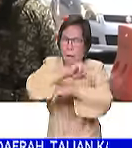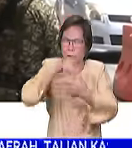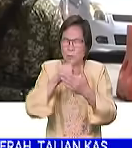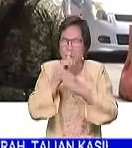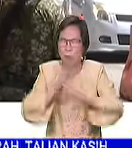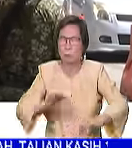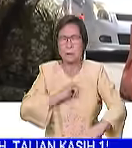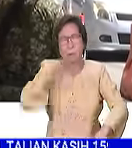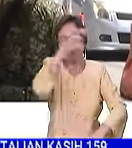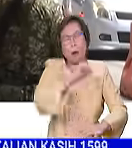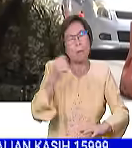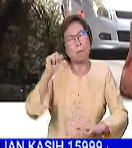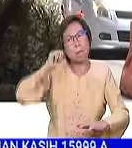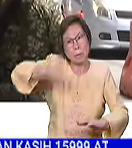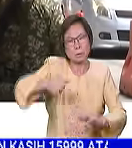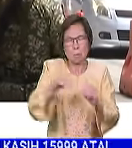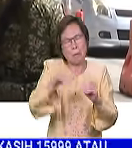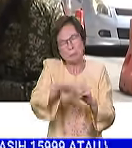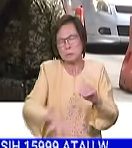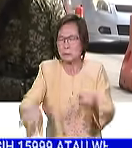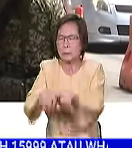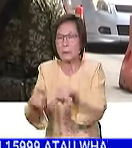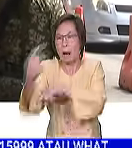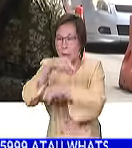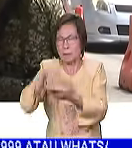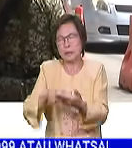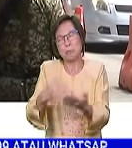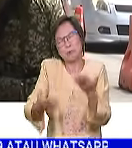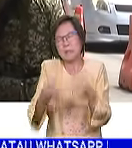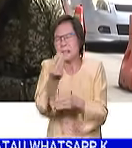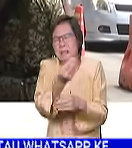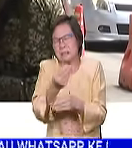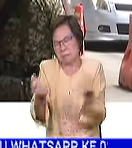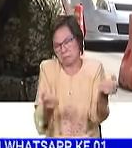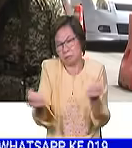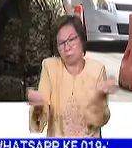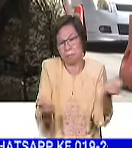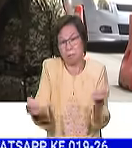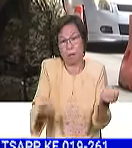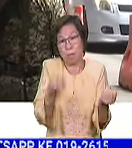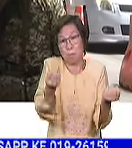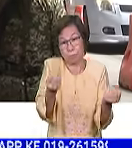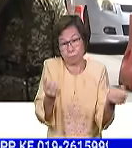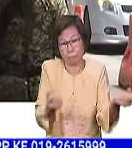saya jangkakan besoknya lebih kurang hari ini juga mungkin tak banyaklah kenderaan yang